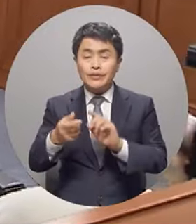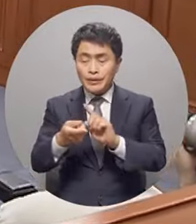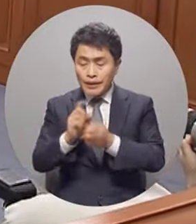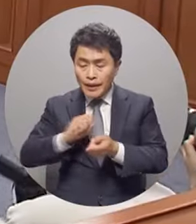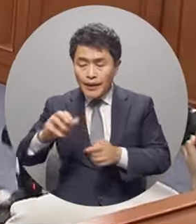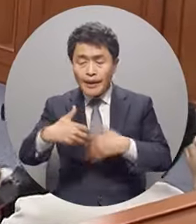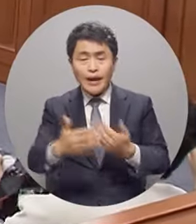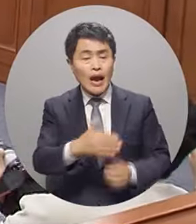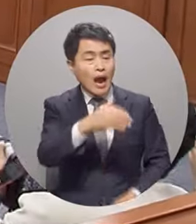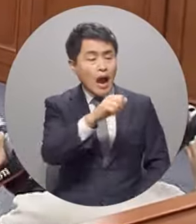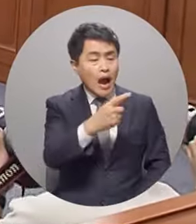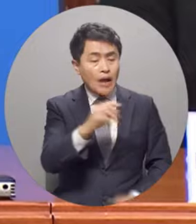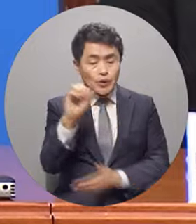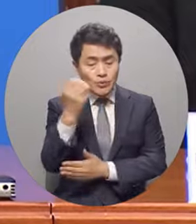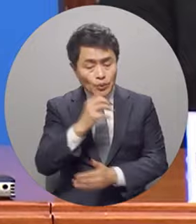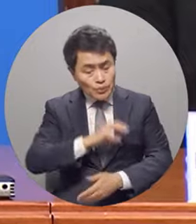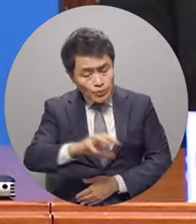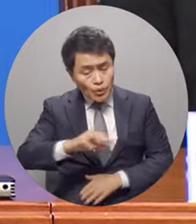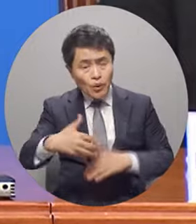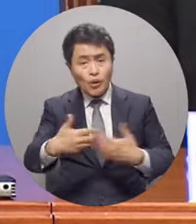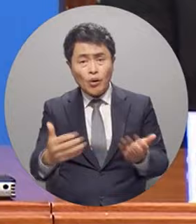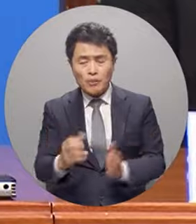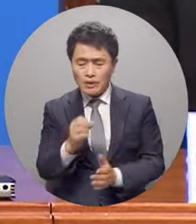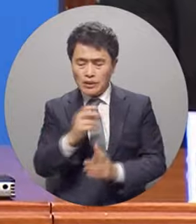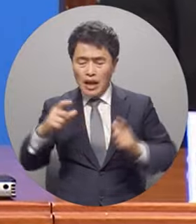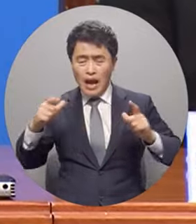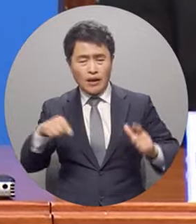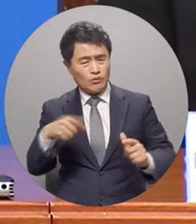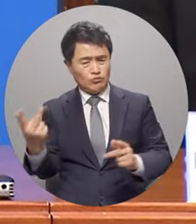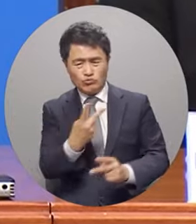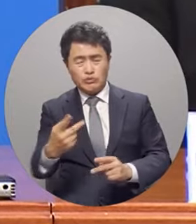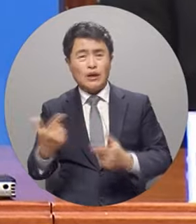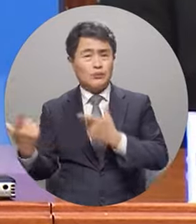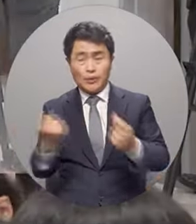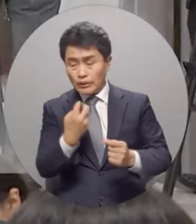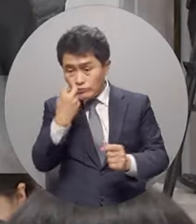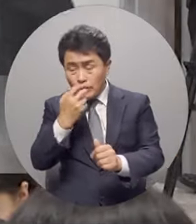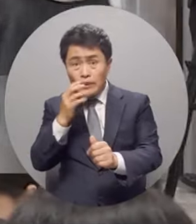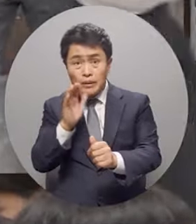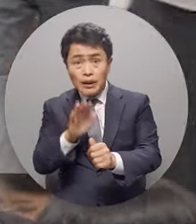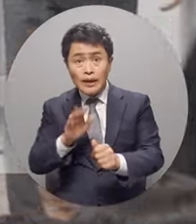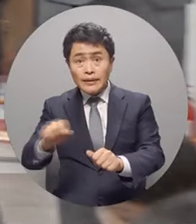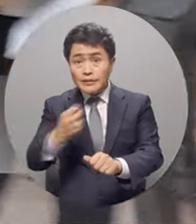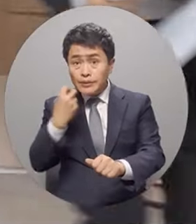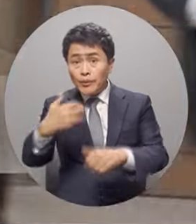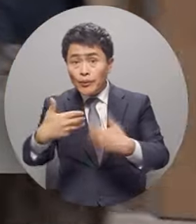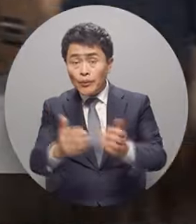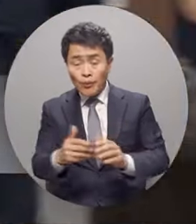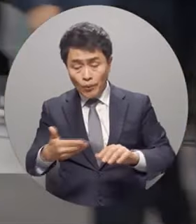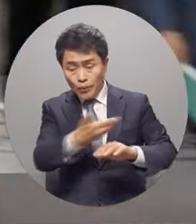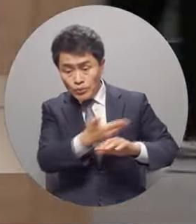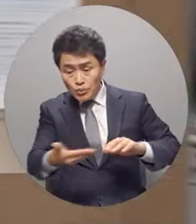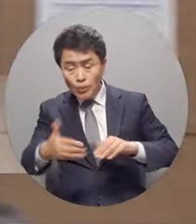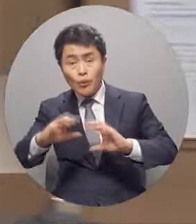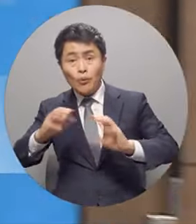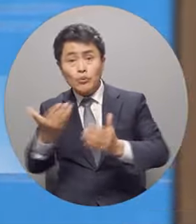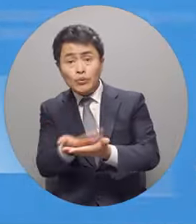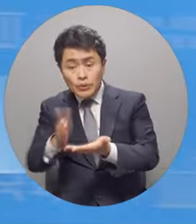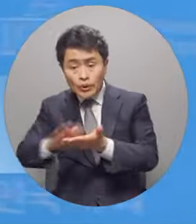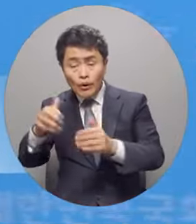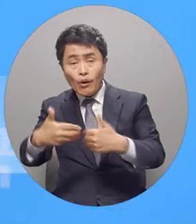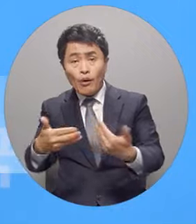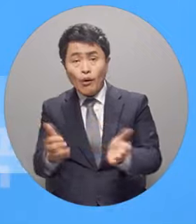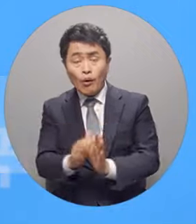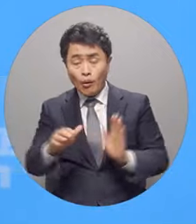팀 모두 수사 대상이라고 공세 나섰습니다 특히 한동훈 특검법을 발휘한 조구 신당은 특검 수사 대상에